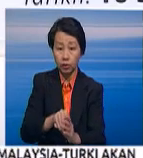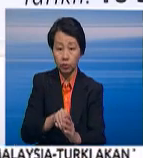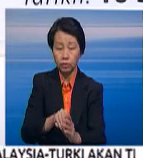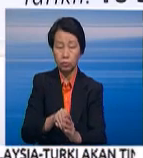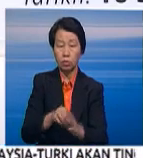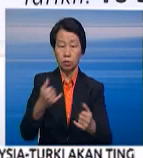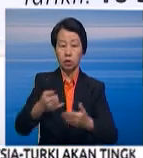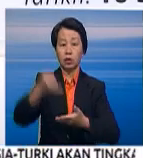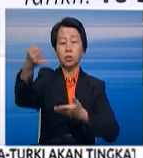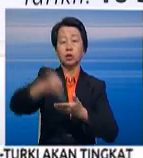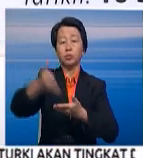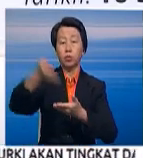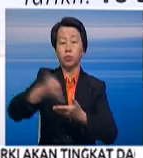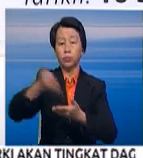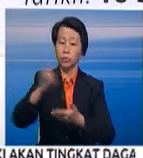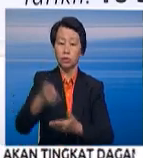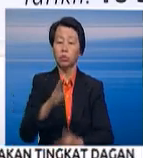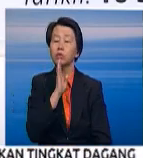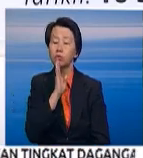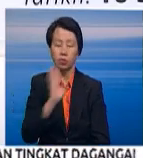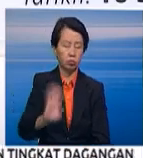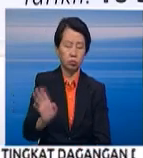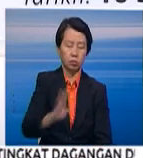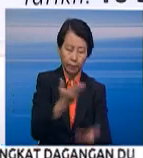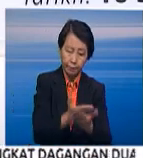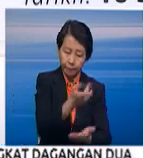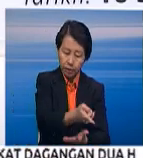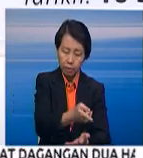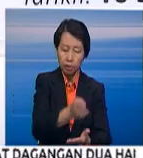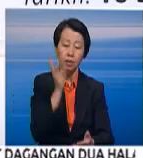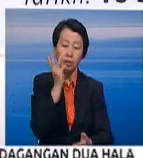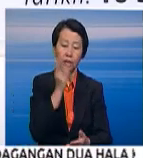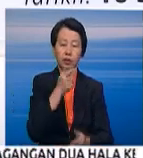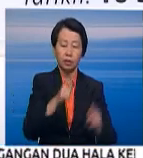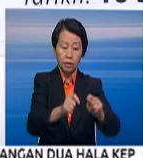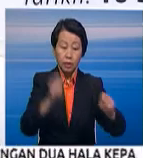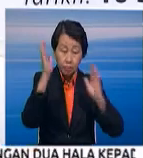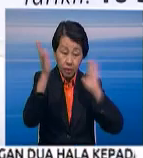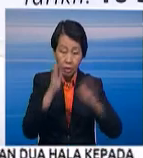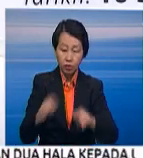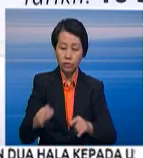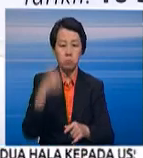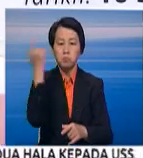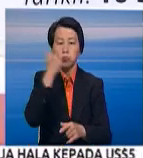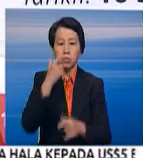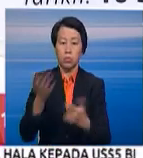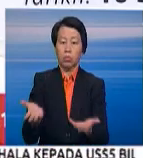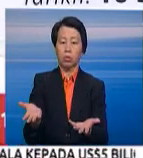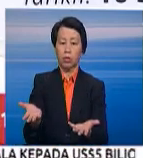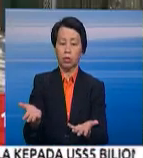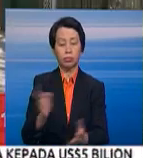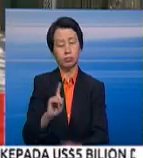nak import saja. Yang nak beli padi tempatan, dia minatlah.